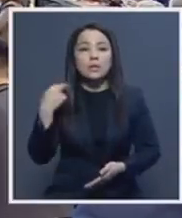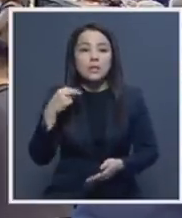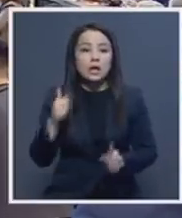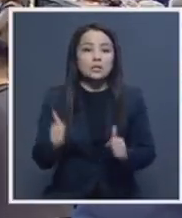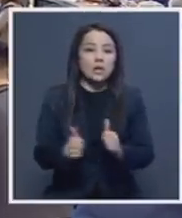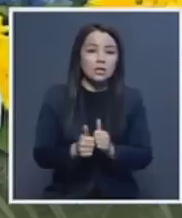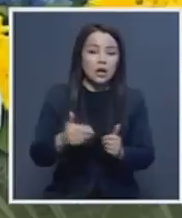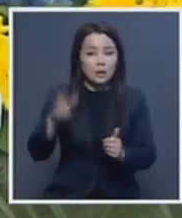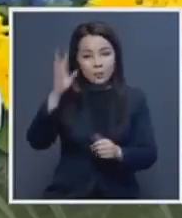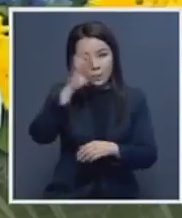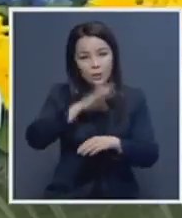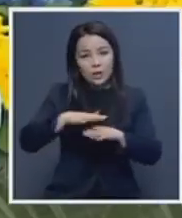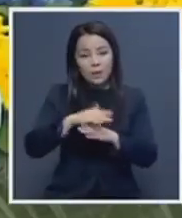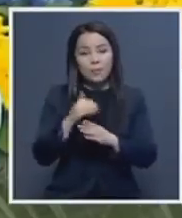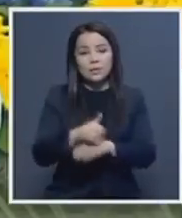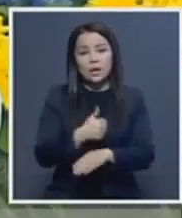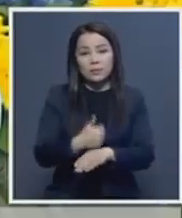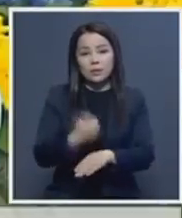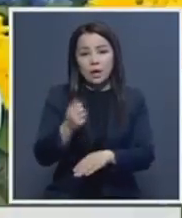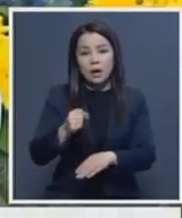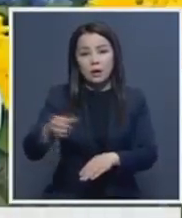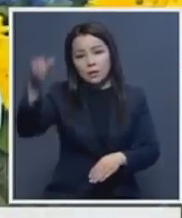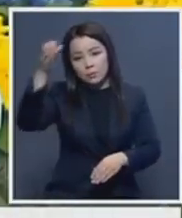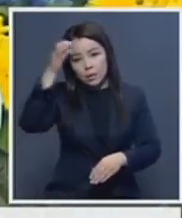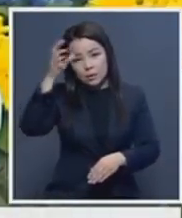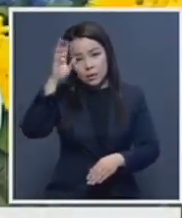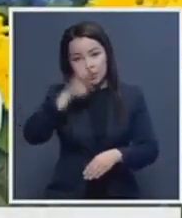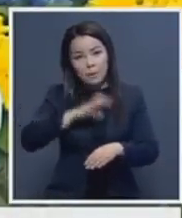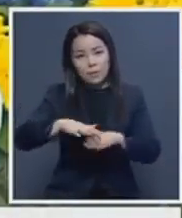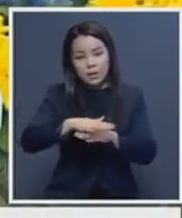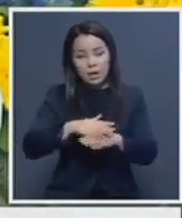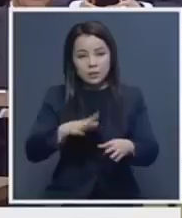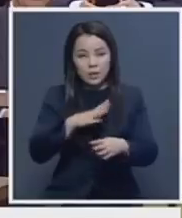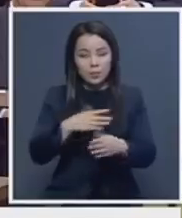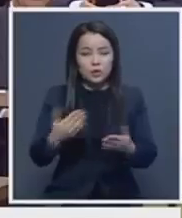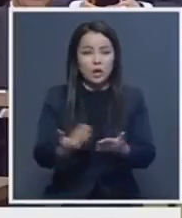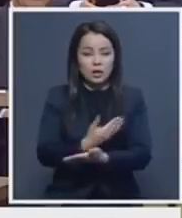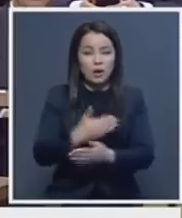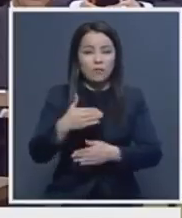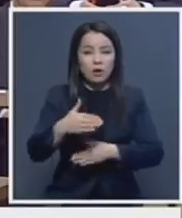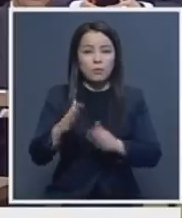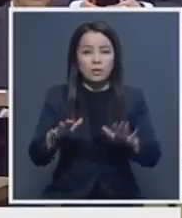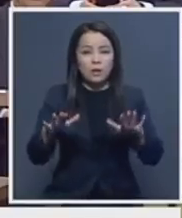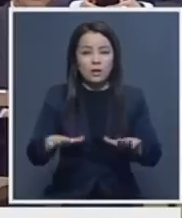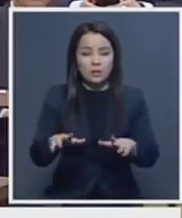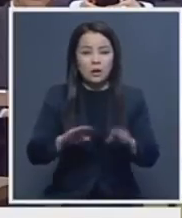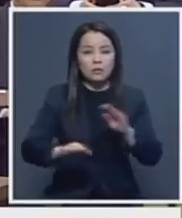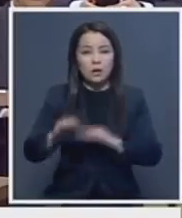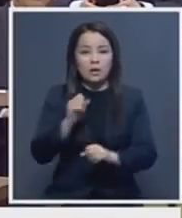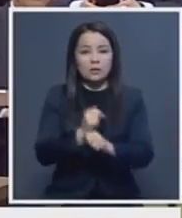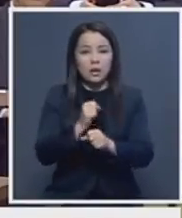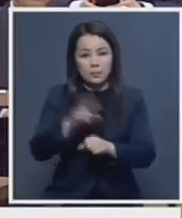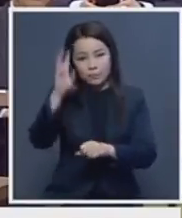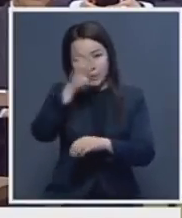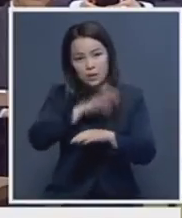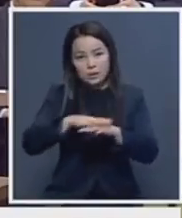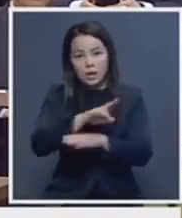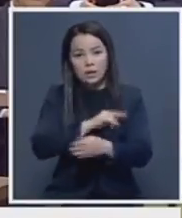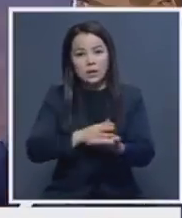жанындағы мемлекеттік басқару академиясында мемлекеттік аппараттың жаңа форматын қалыптастыру және мемлекеттік